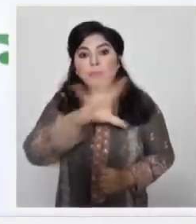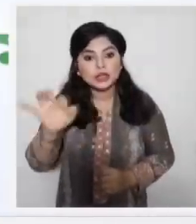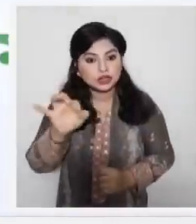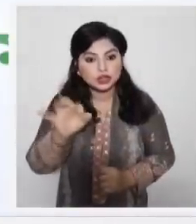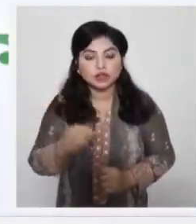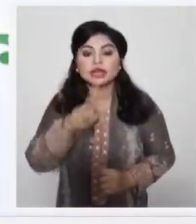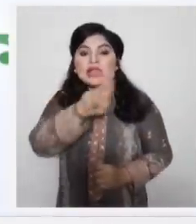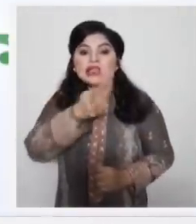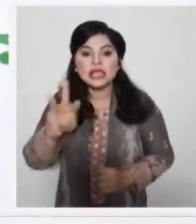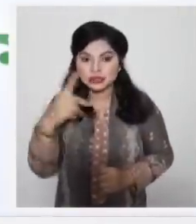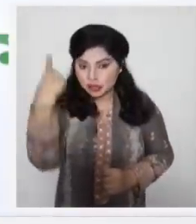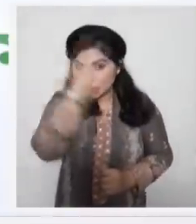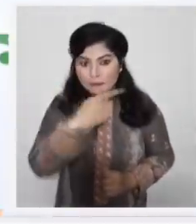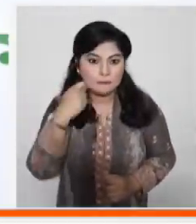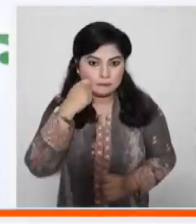এবং এ পর্যন্ত শনাক্ত